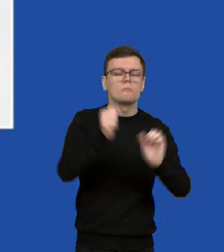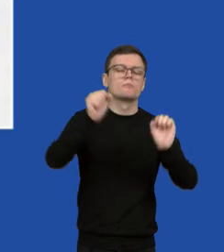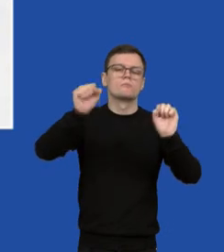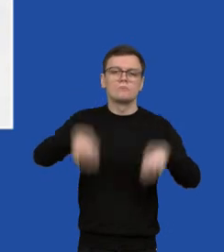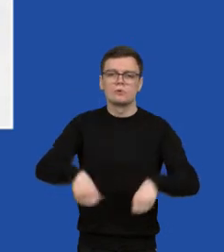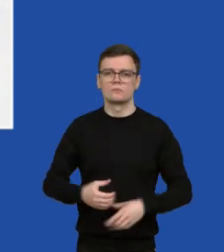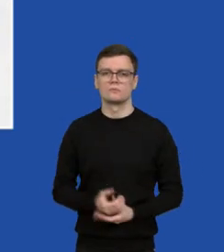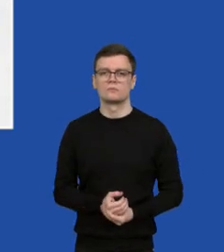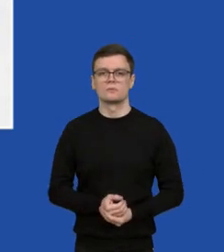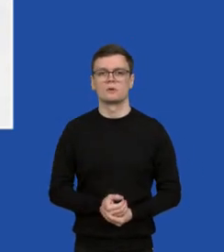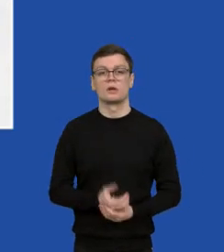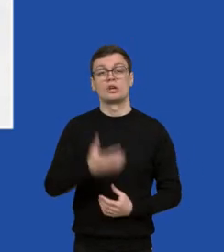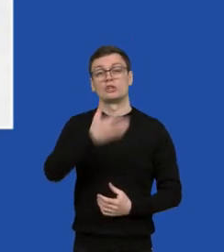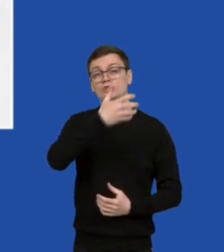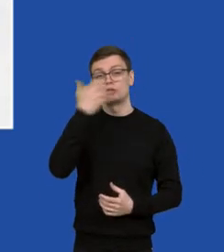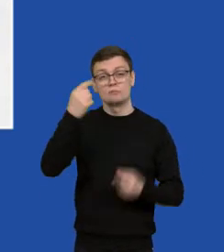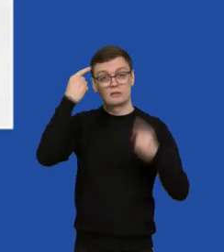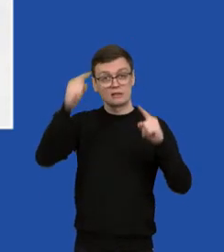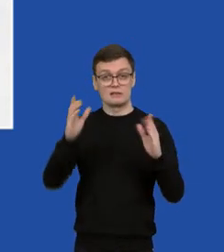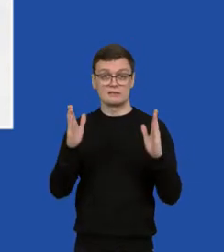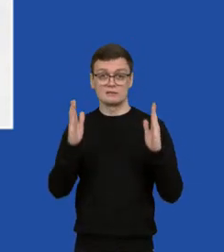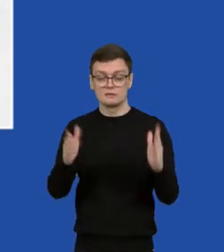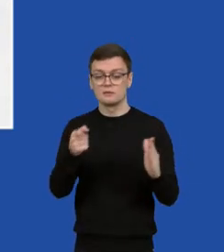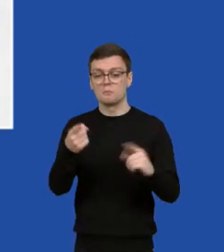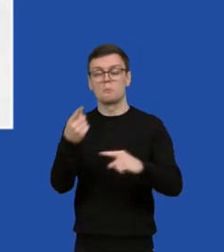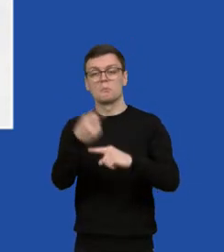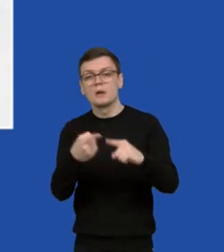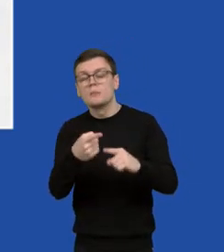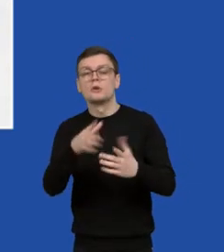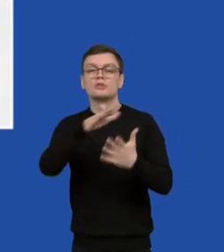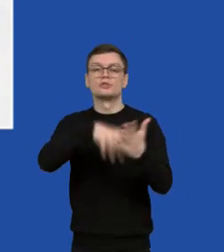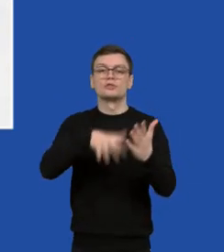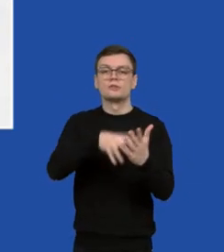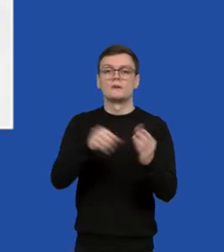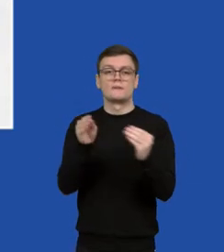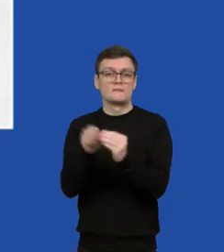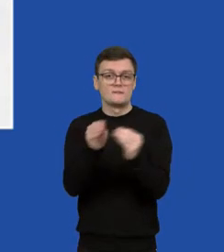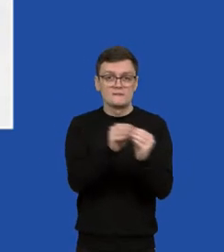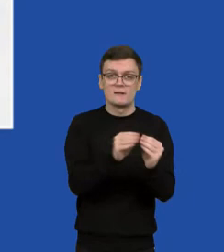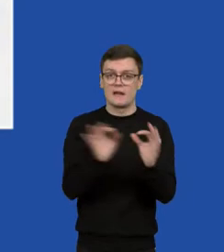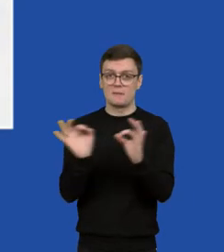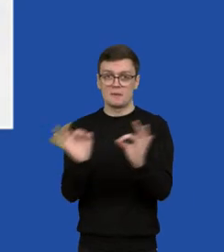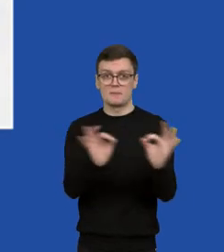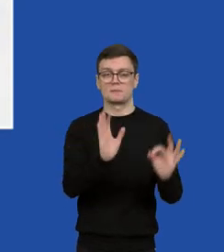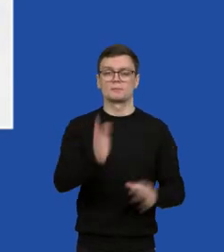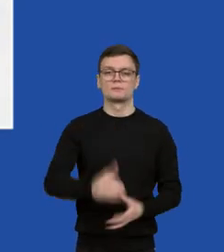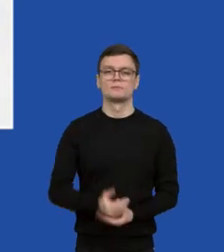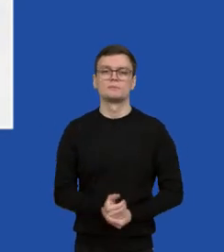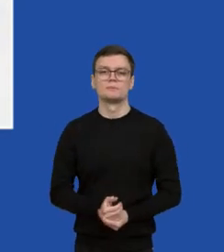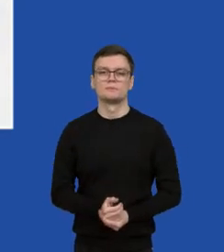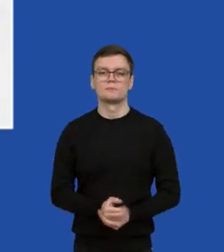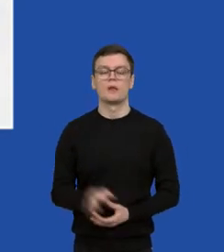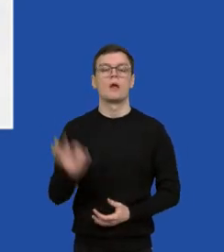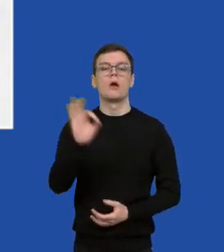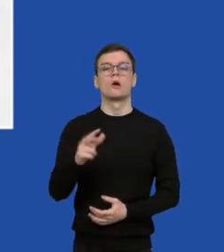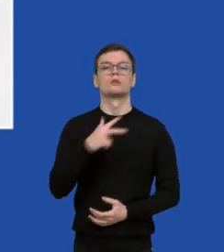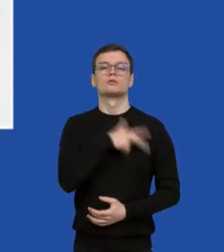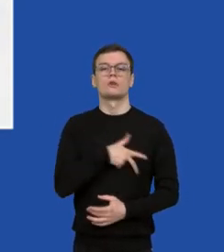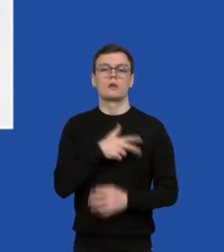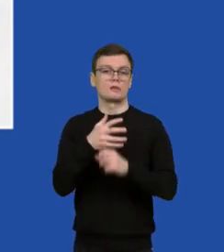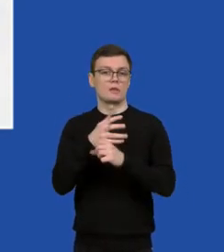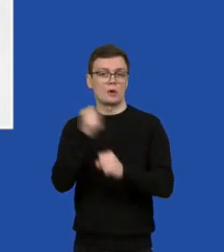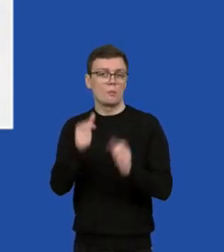šildymo sezoną šita priemonė ir taip pat toliau išliks efektyvi ir taikli. Kalbant apie socialinio